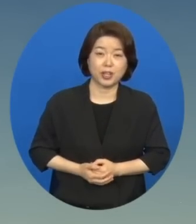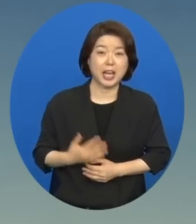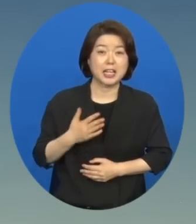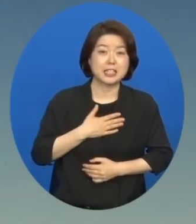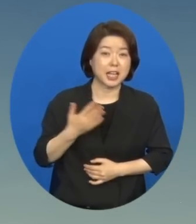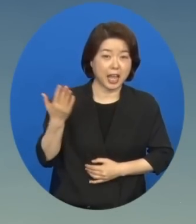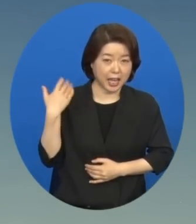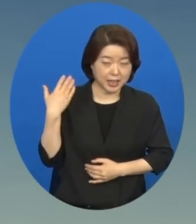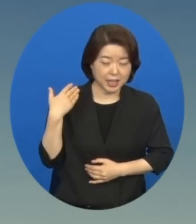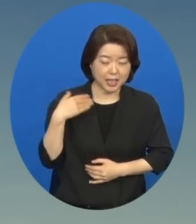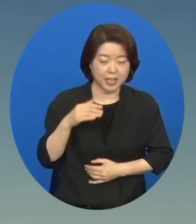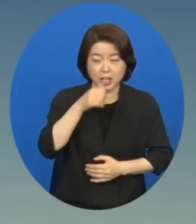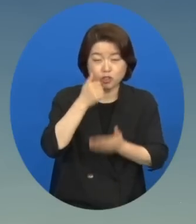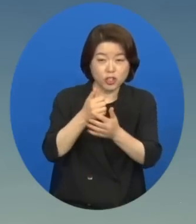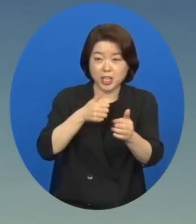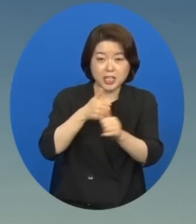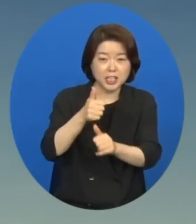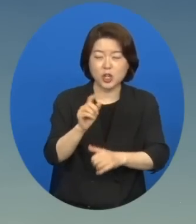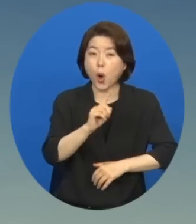어떻게 죄를 이기려고 했느냐.